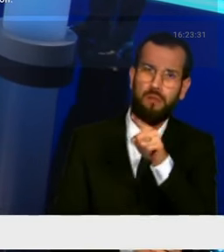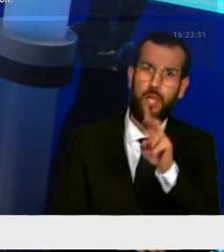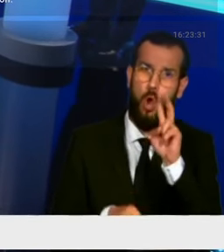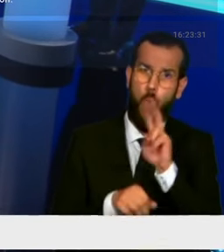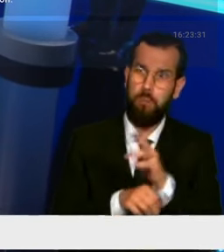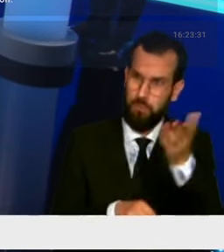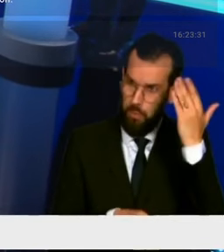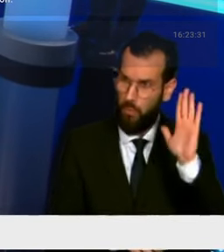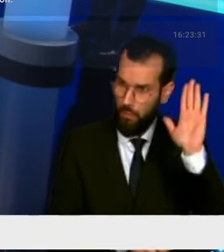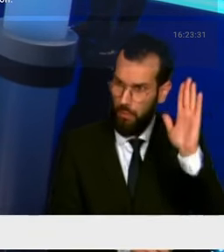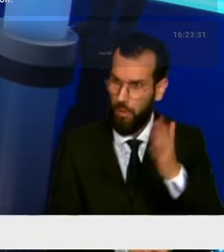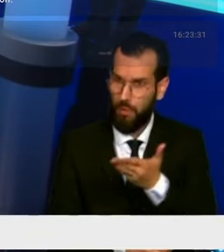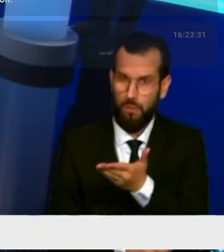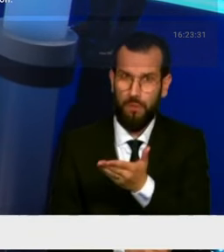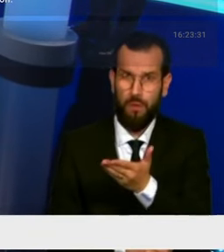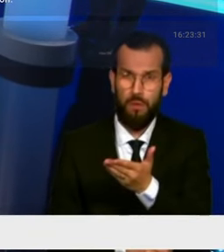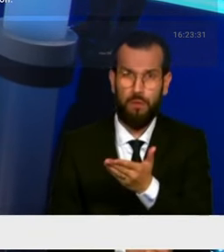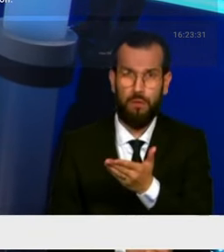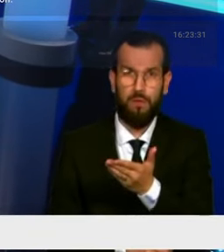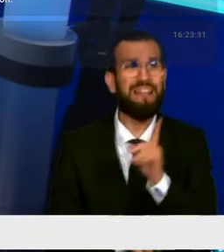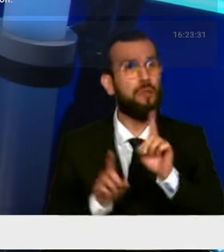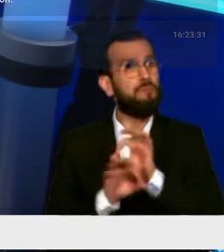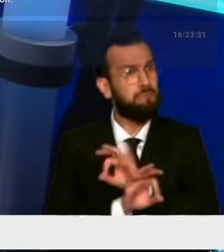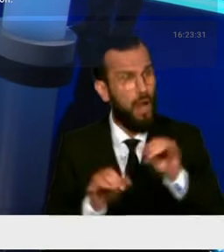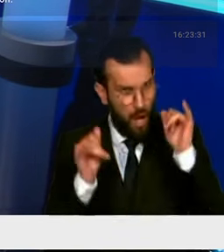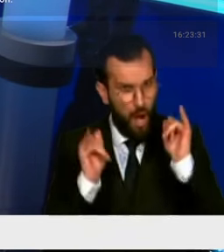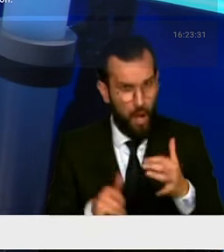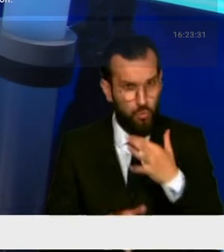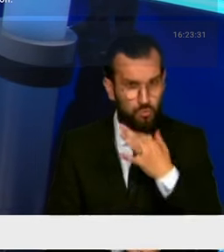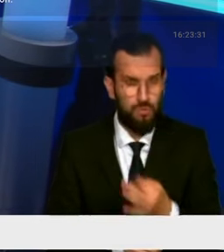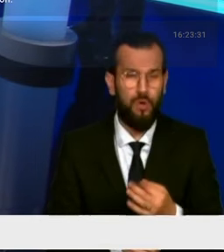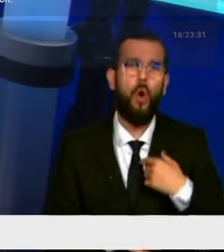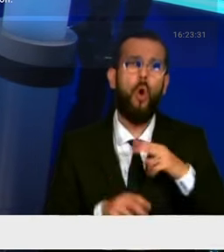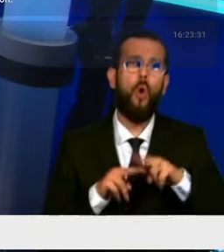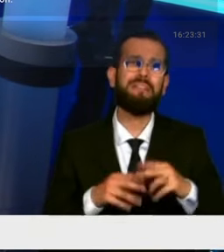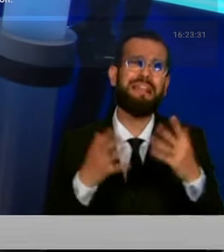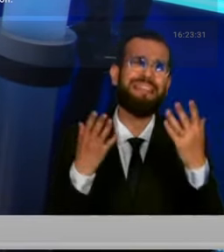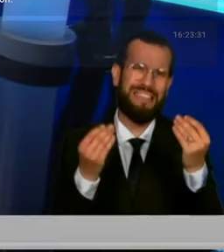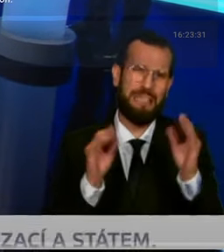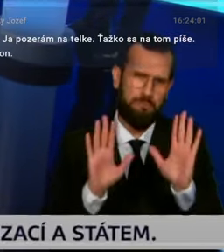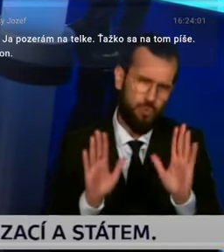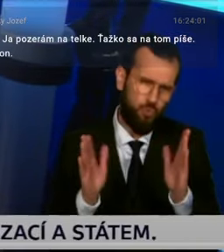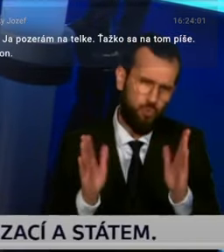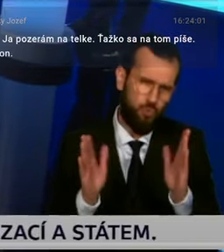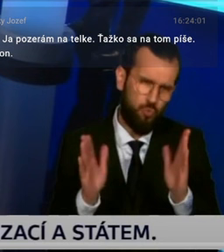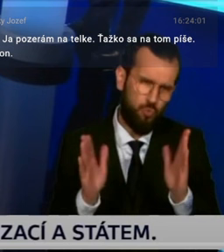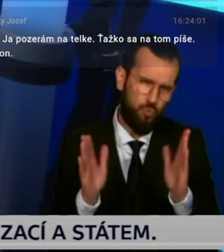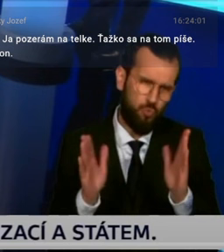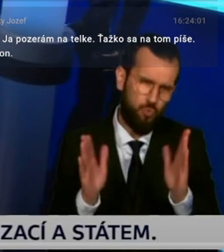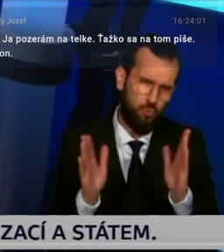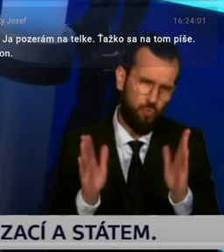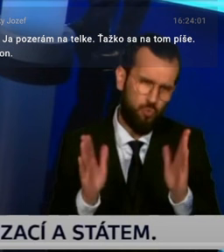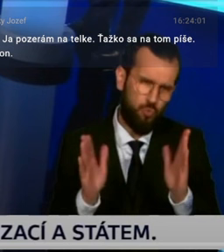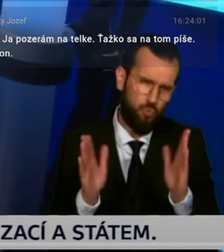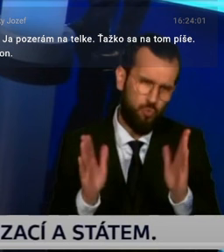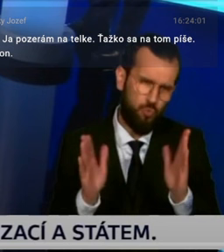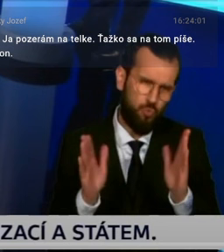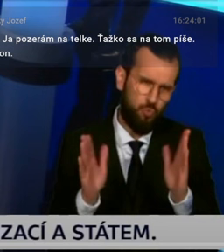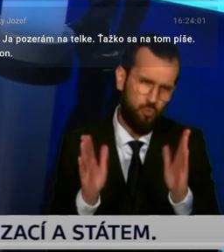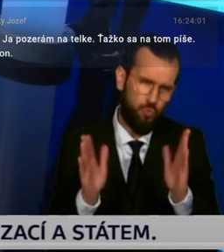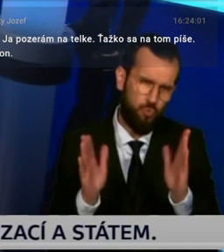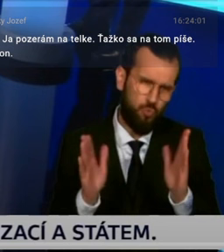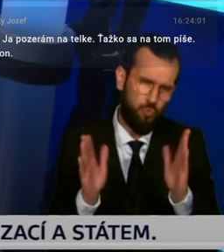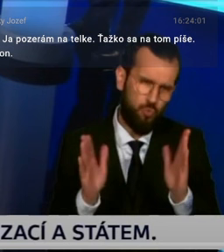dokonca aj hlasovali páni máme zruba okolo tie ktoré boli správne Určite bu zruba okolo 10 minút posuňme teraz tú tému